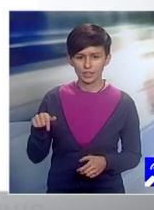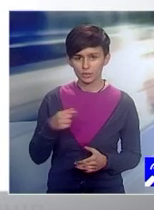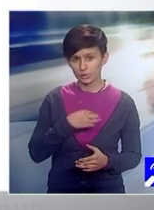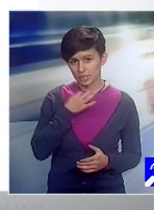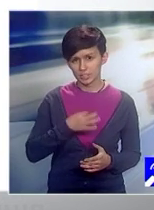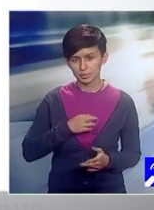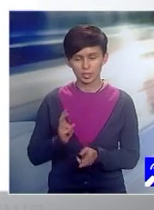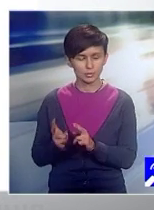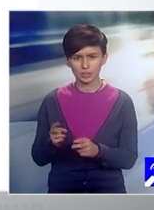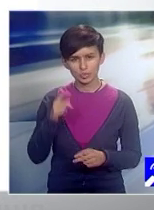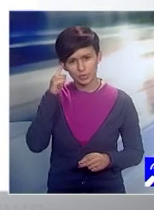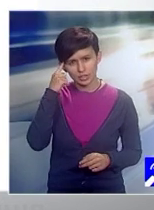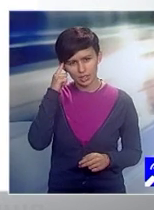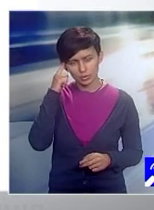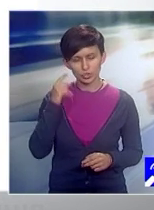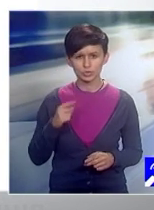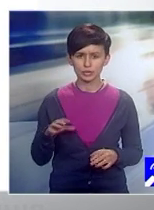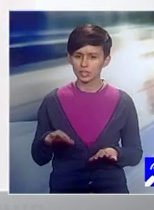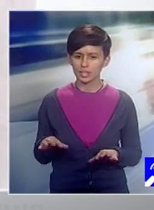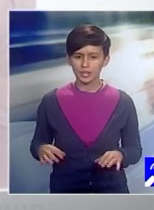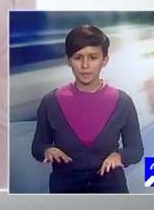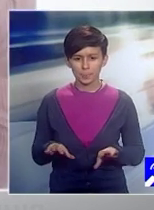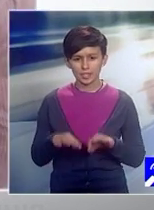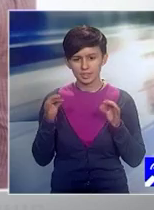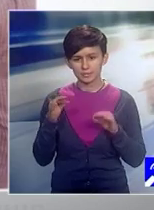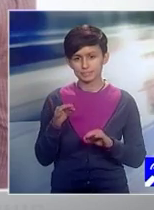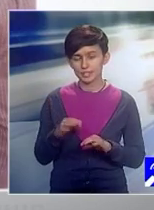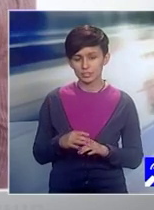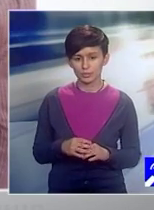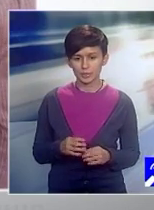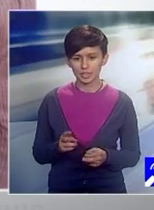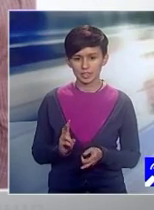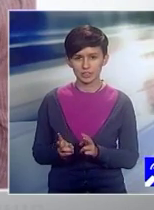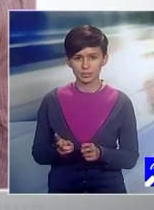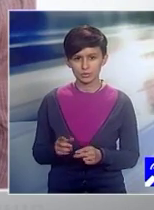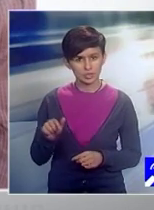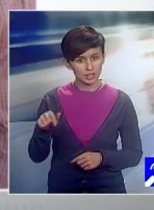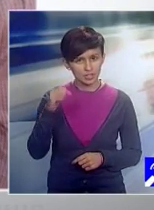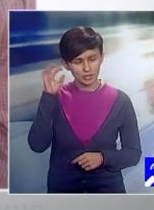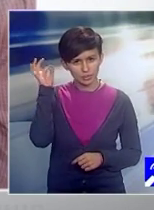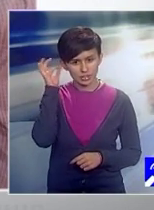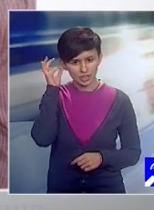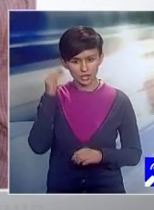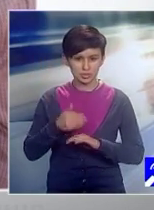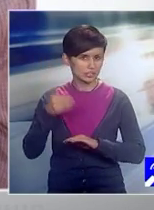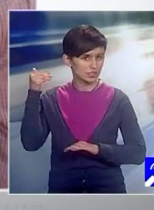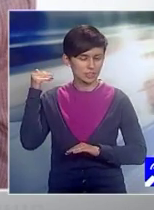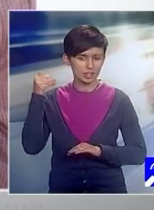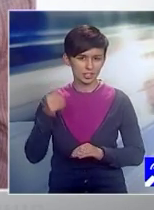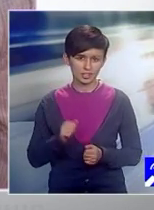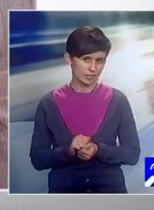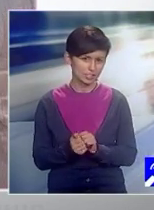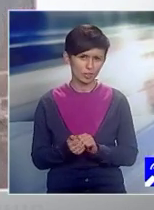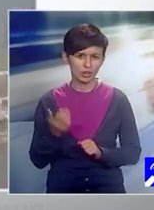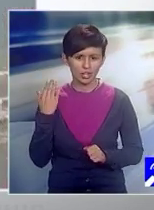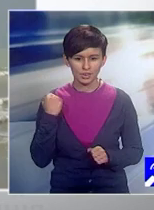cunoscut după aceea, i-ai descoperit pe haholi de acolo și ai auzit până atunci sau și tu ai avut aceeași